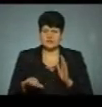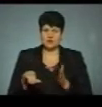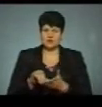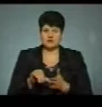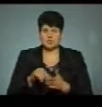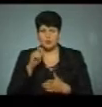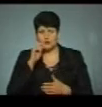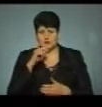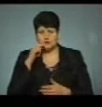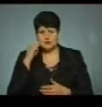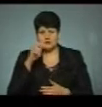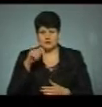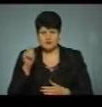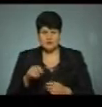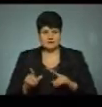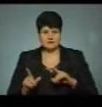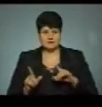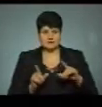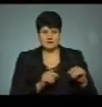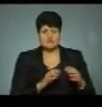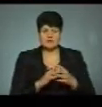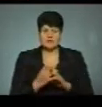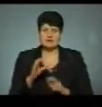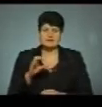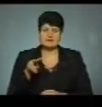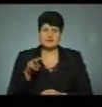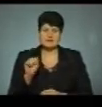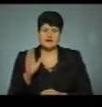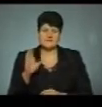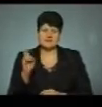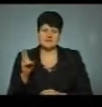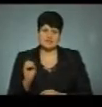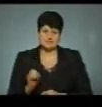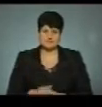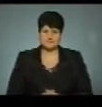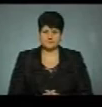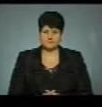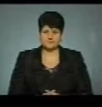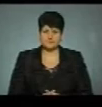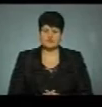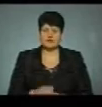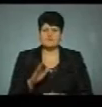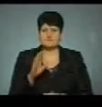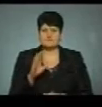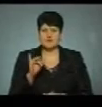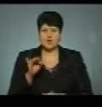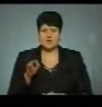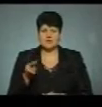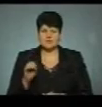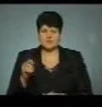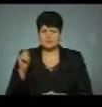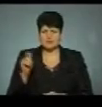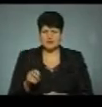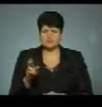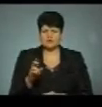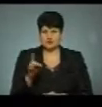учасників російсько-української війни, вирушають у селище Славське, повідомив волонтер Василь Кунько. Віолетта Чирик приїхала з села Осівці